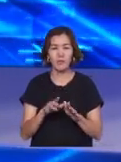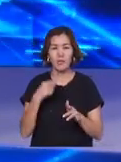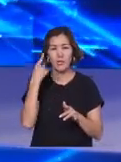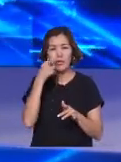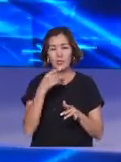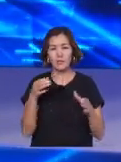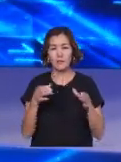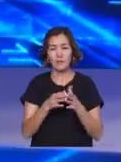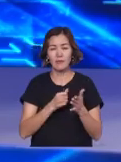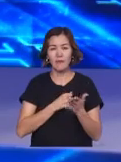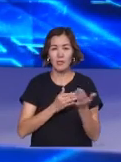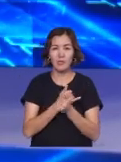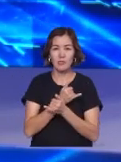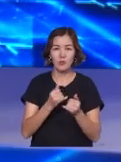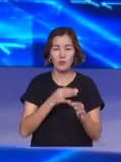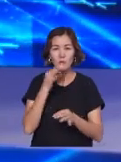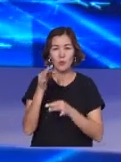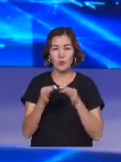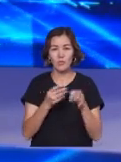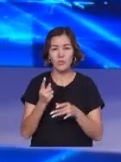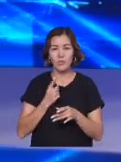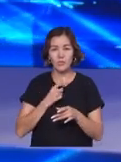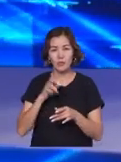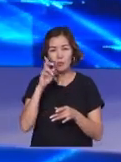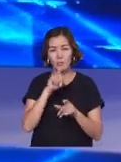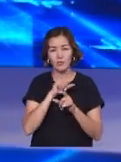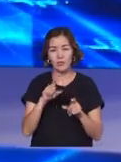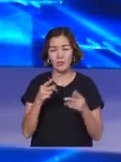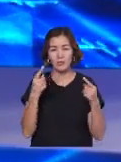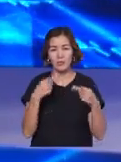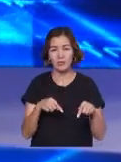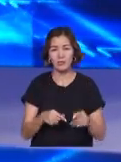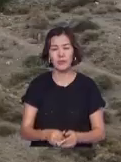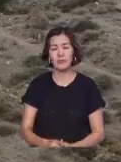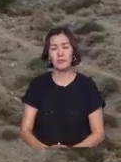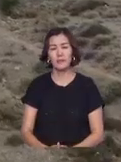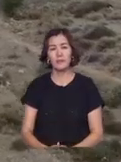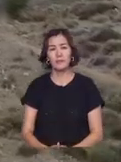состава военнослужащих, круглосуточно стоящих на защите государственной границы.